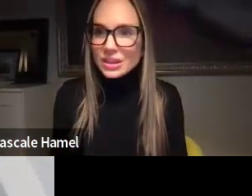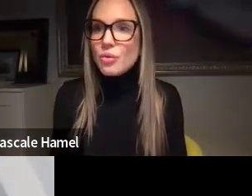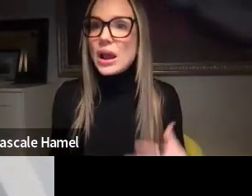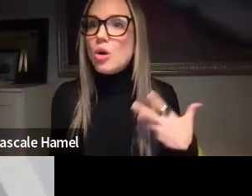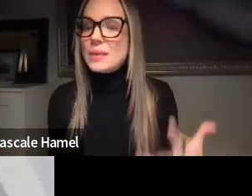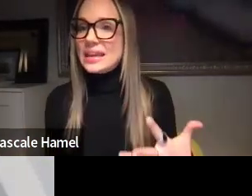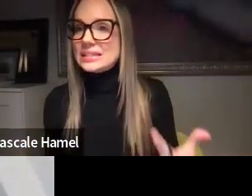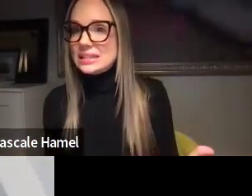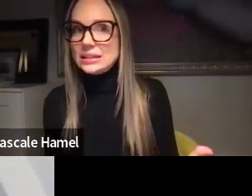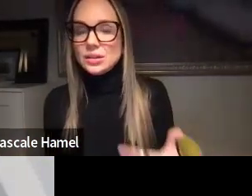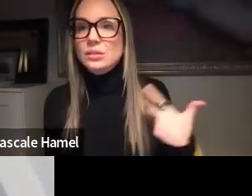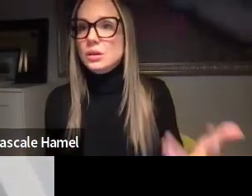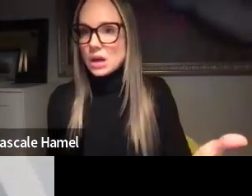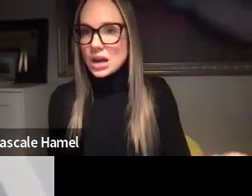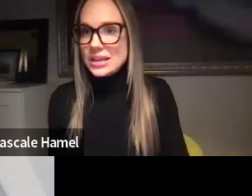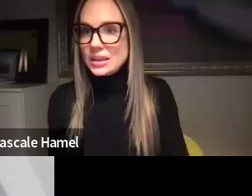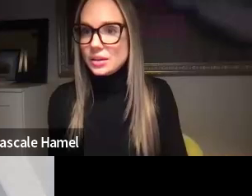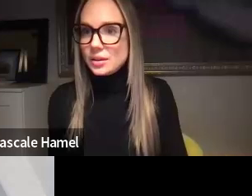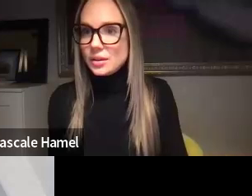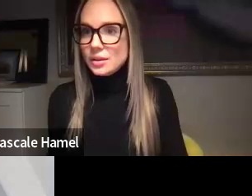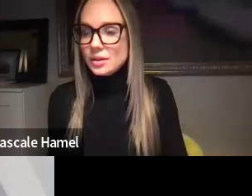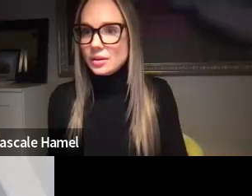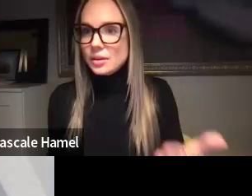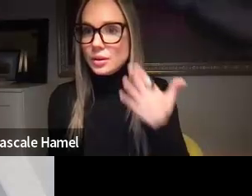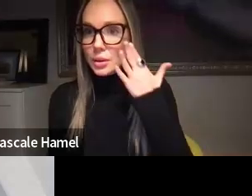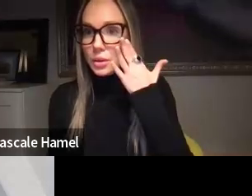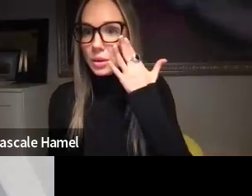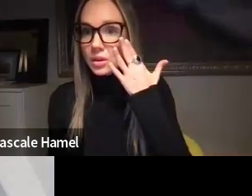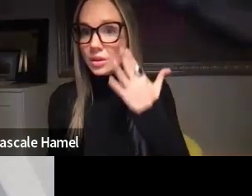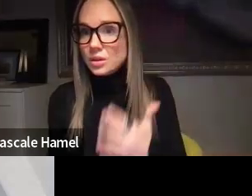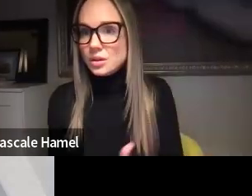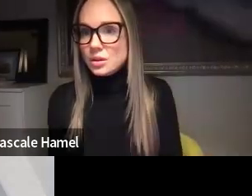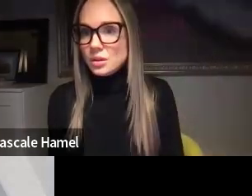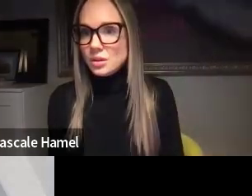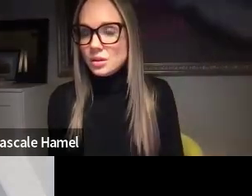Mais là, des fois, quand on magasine en ligne,